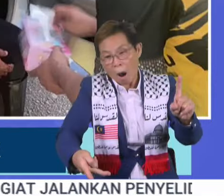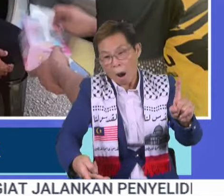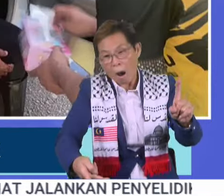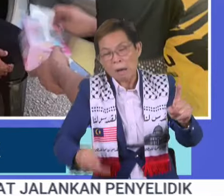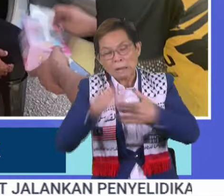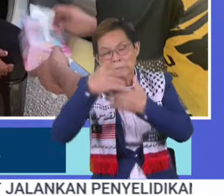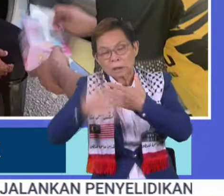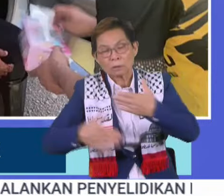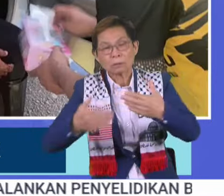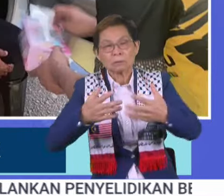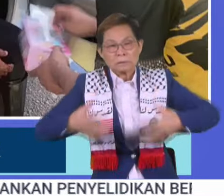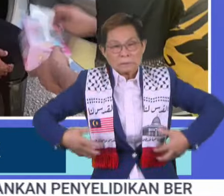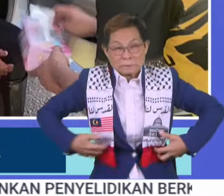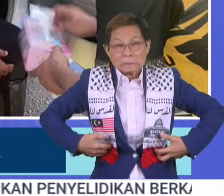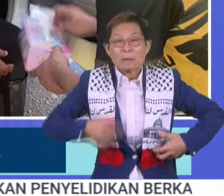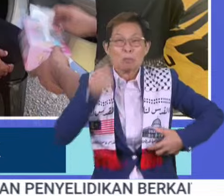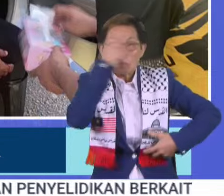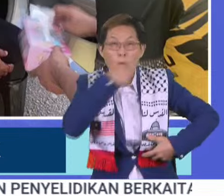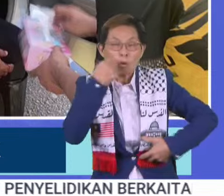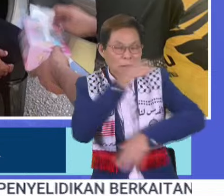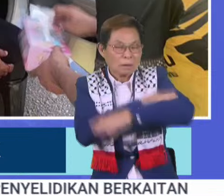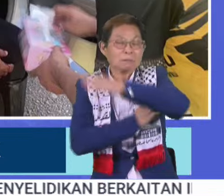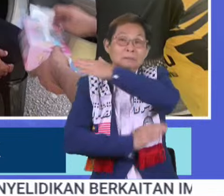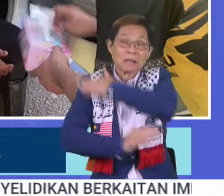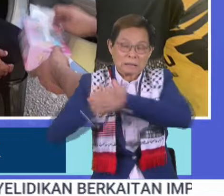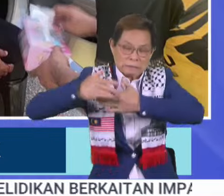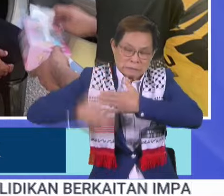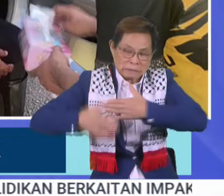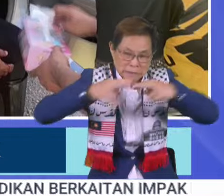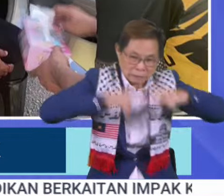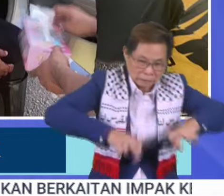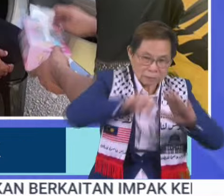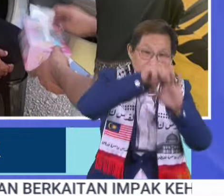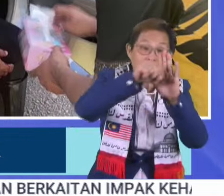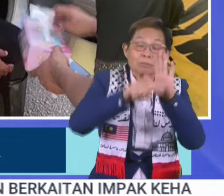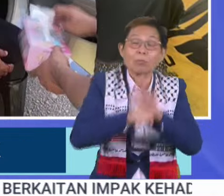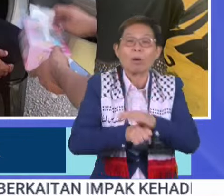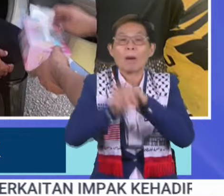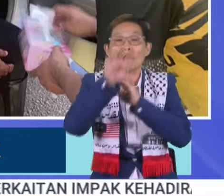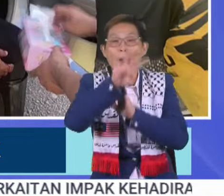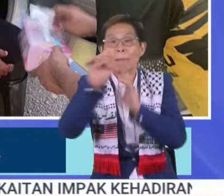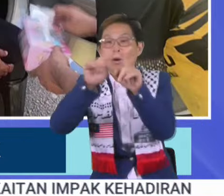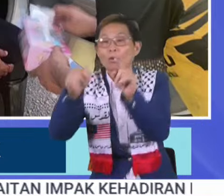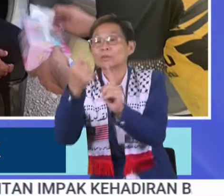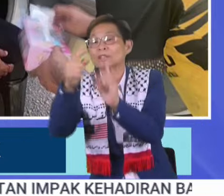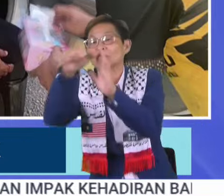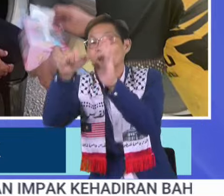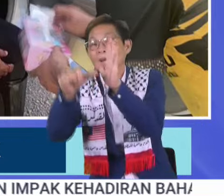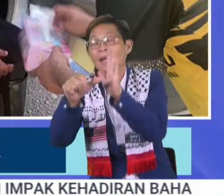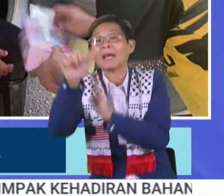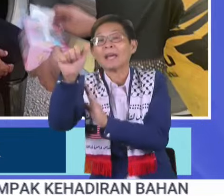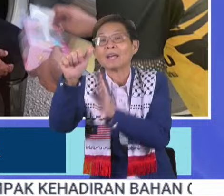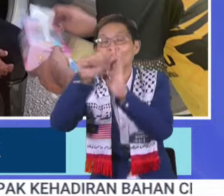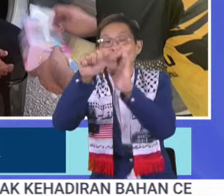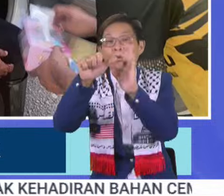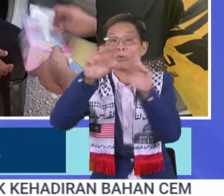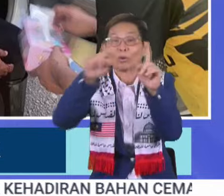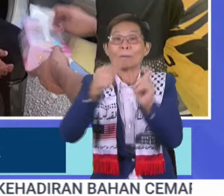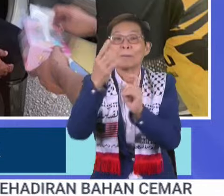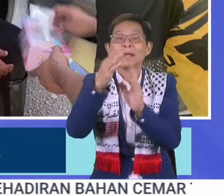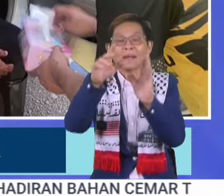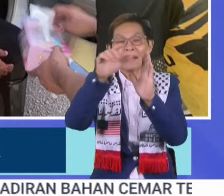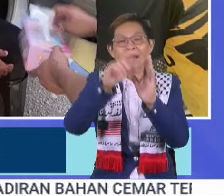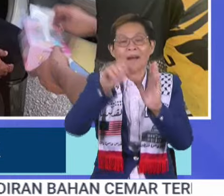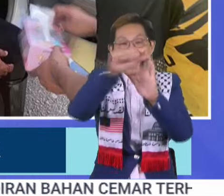alami kecederaan tulang pinggul, muka dan tangan. Kes disiasat mengikut Seksyen 44-1A-B Akta Pengangkutan